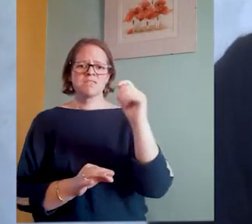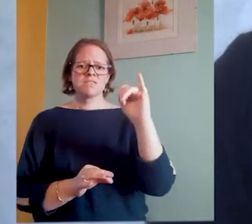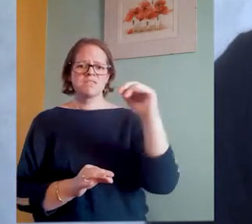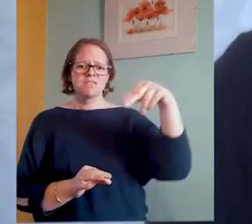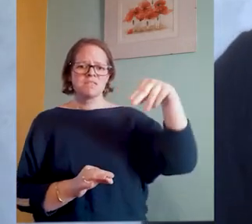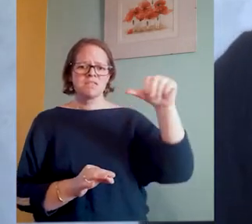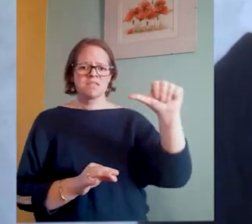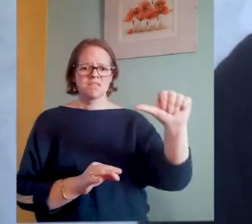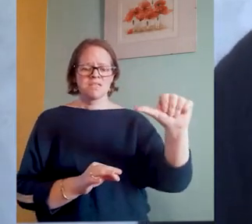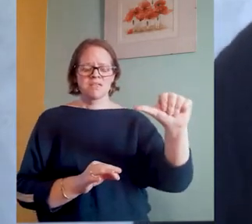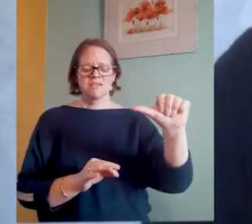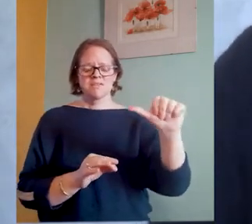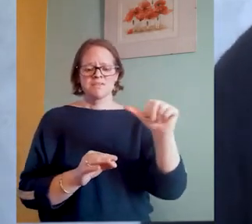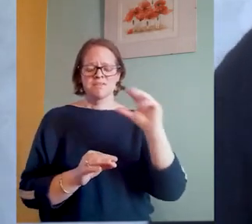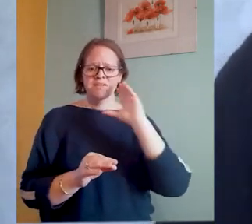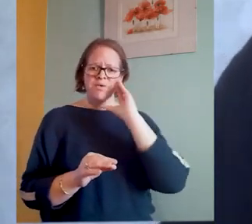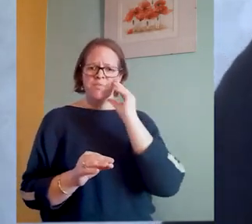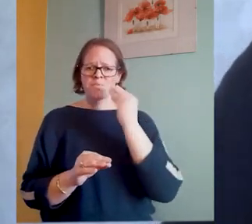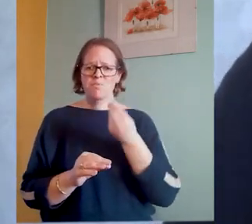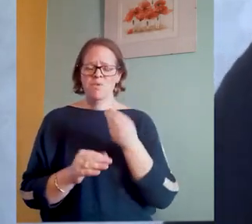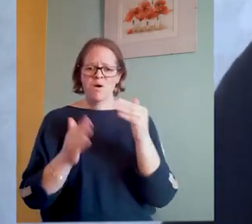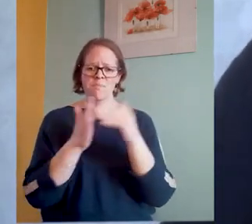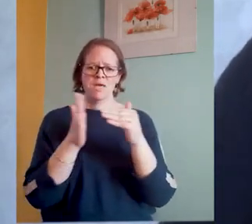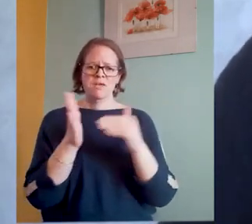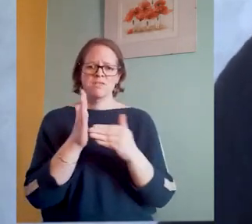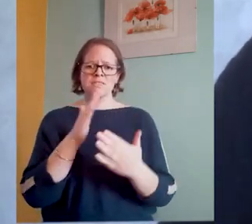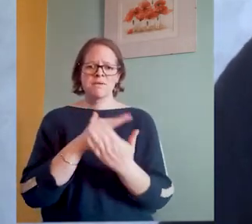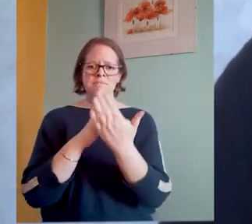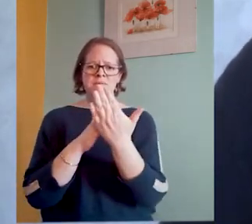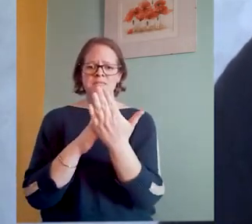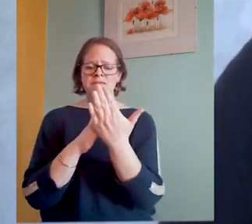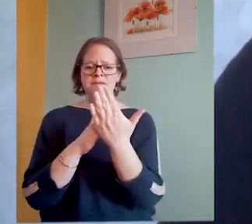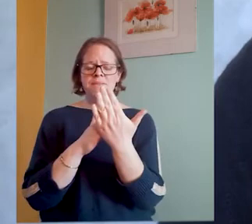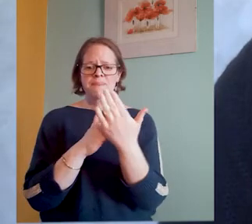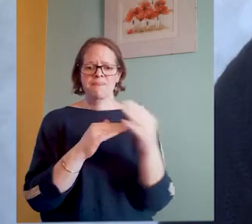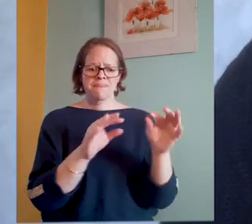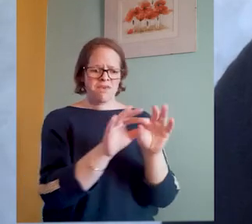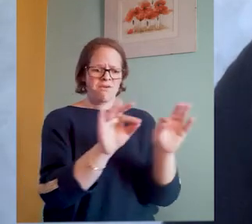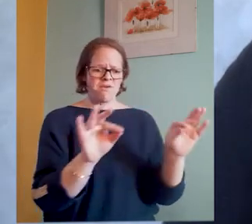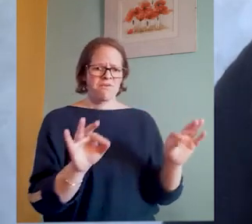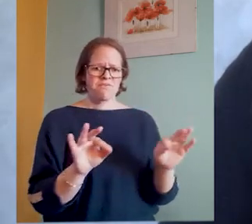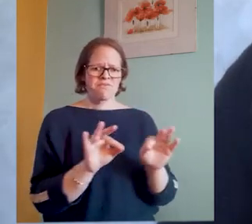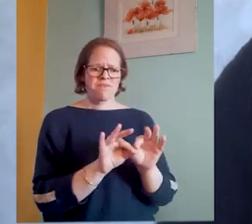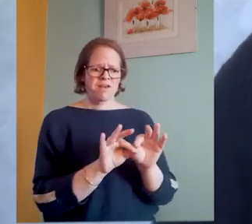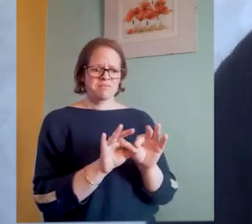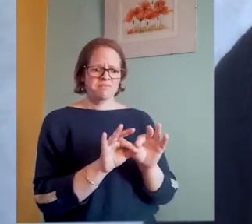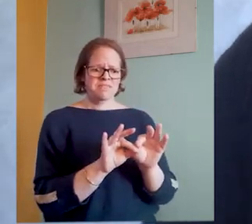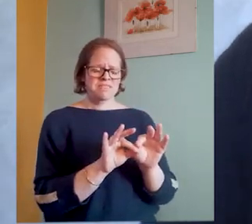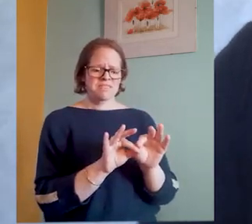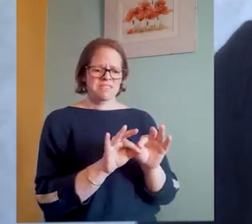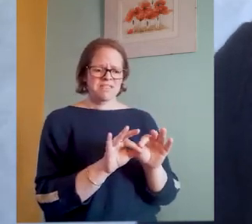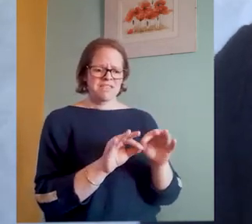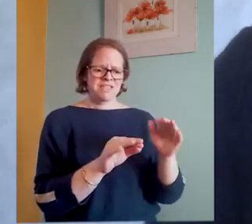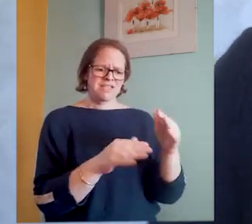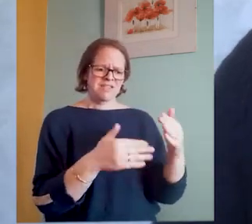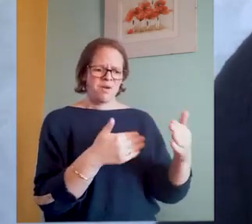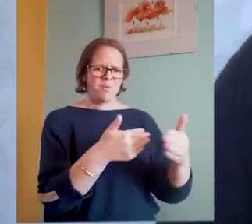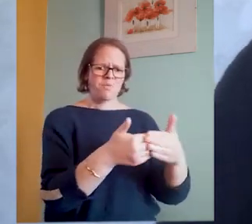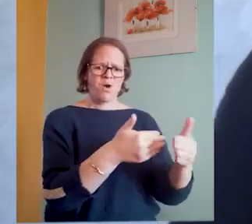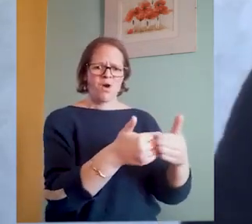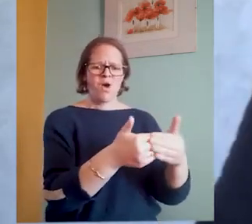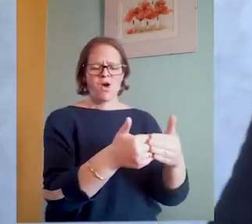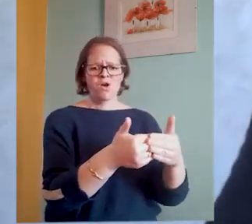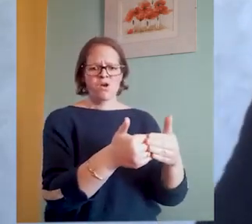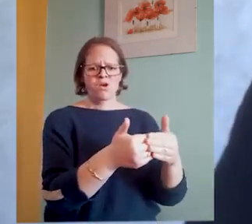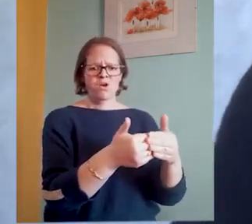d'Anderlecht, qui est décédée mercredi matin. Pensons aussi aux familles qui ont perdu des proches, qui ne